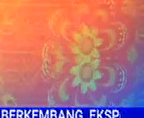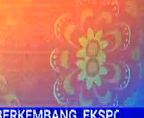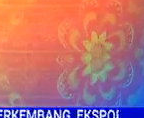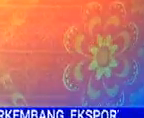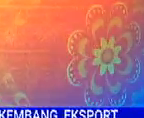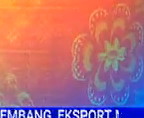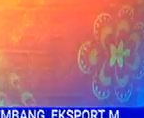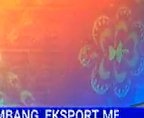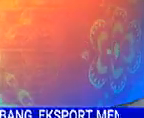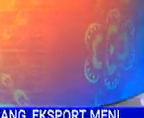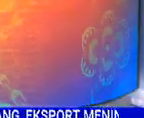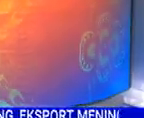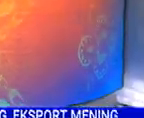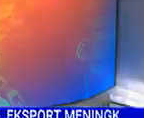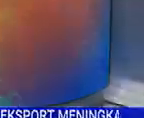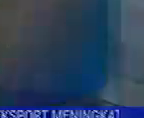kasih Bu